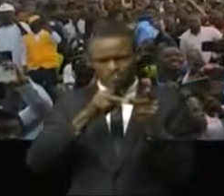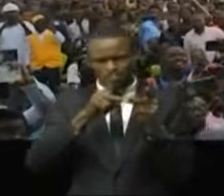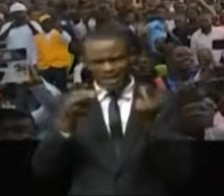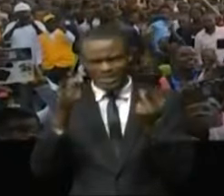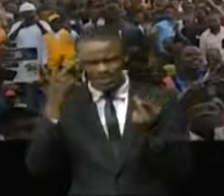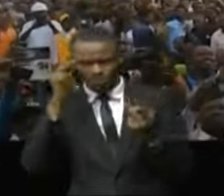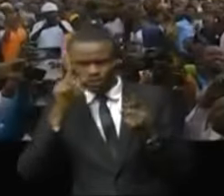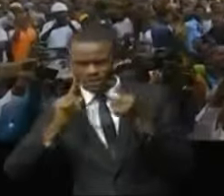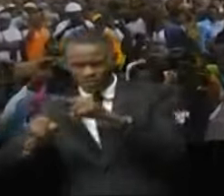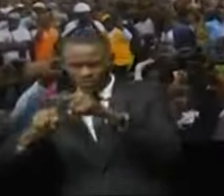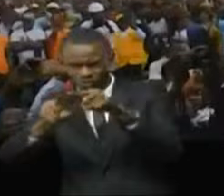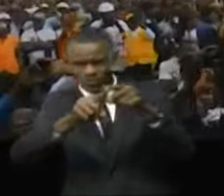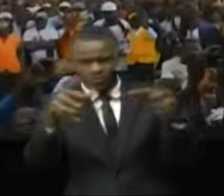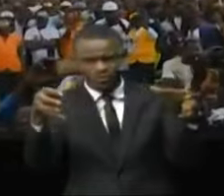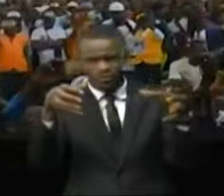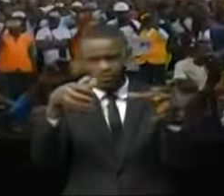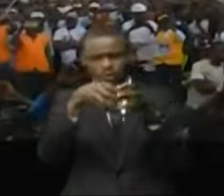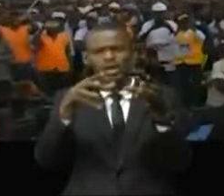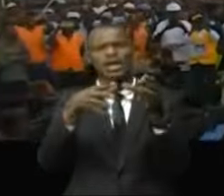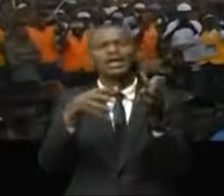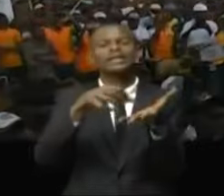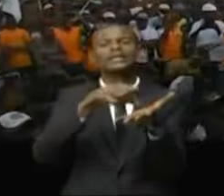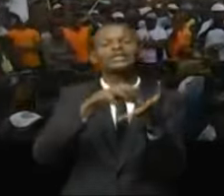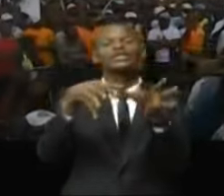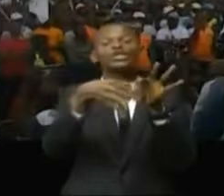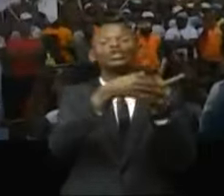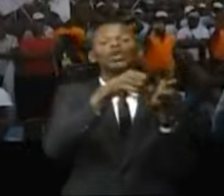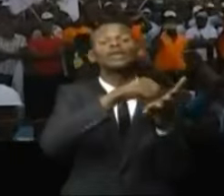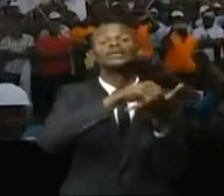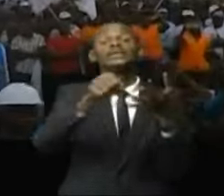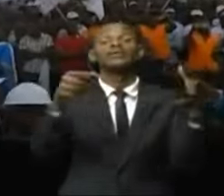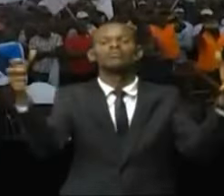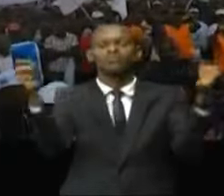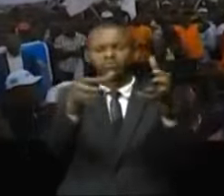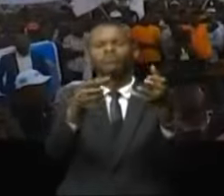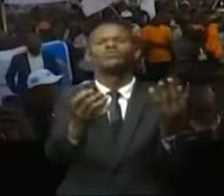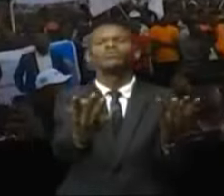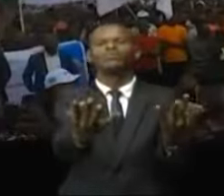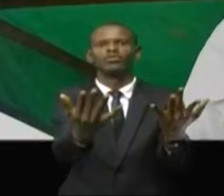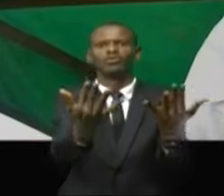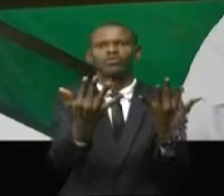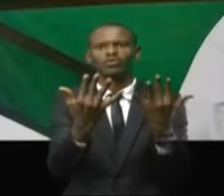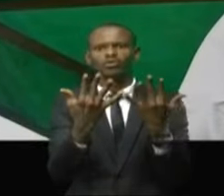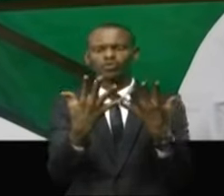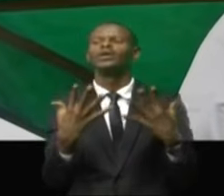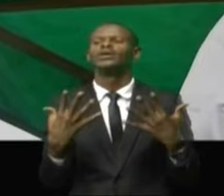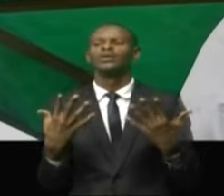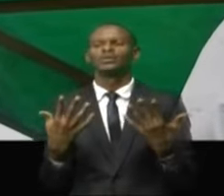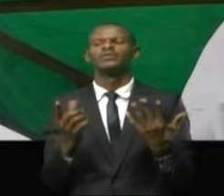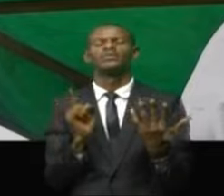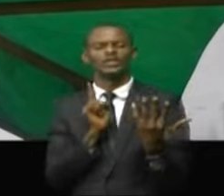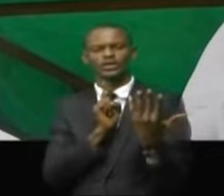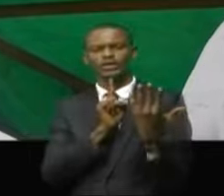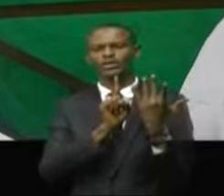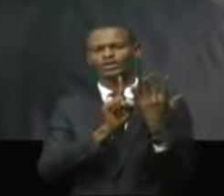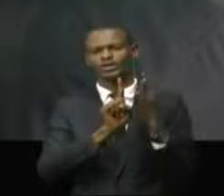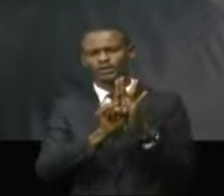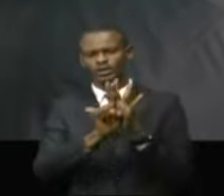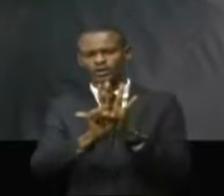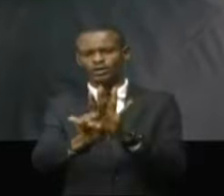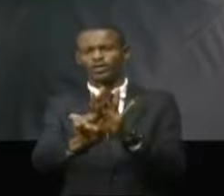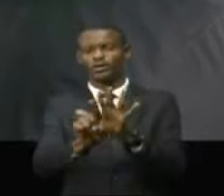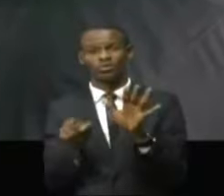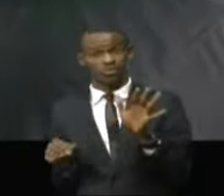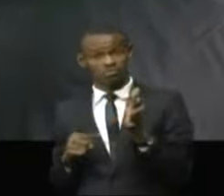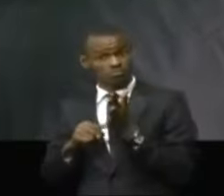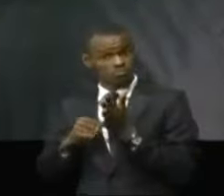un accueil chaleureux de grand jour au professeur André Mbatabe Tokoumé Soumangou qui foule pour la première fois la terre de Patrice